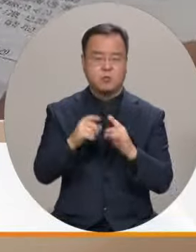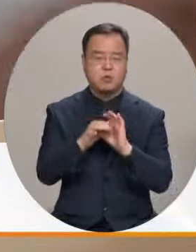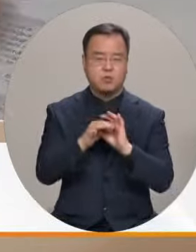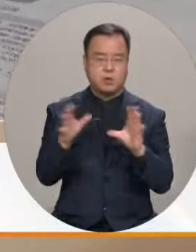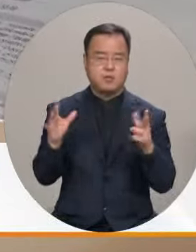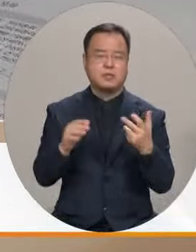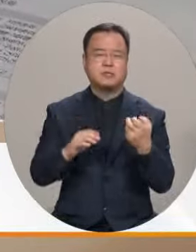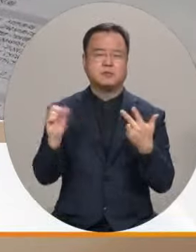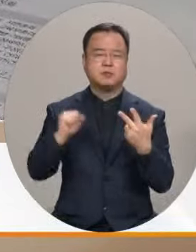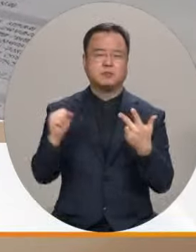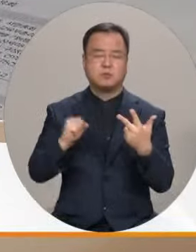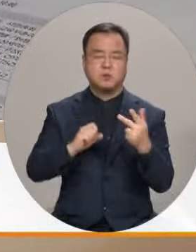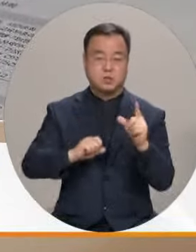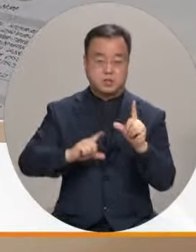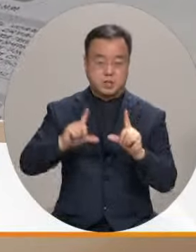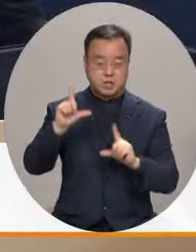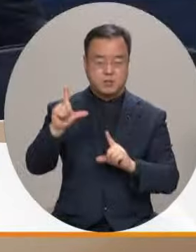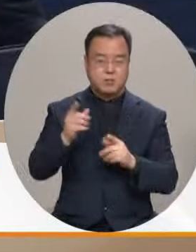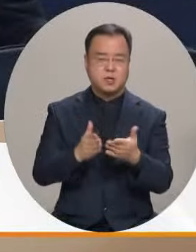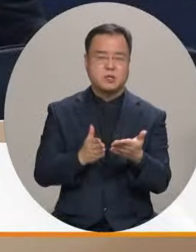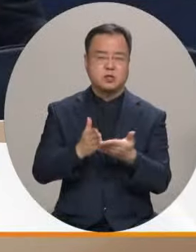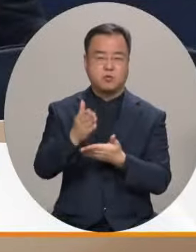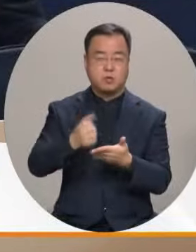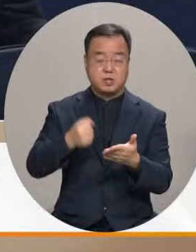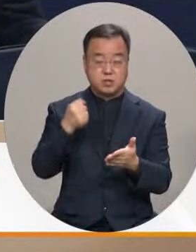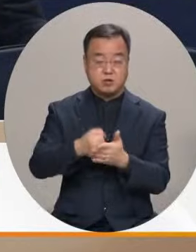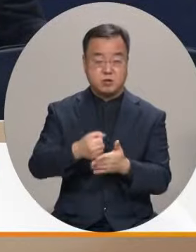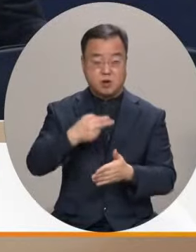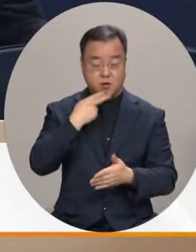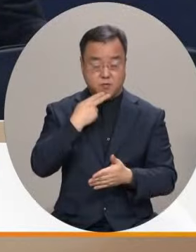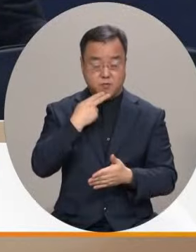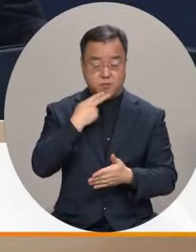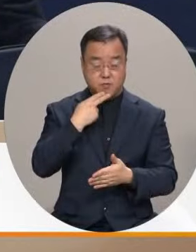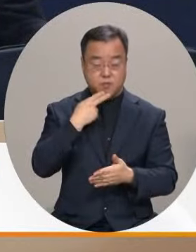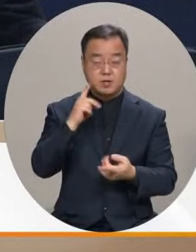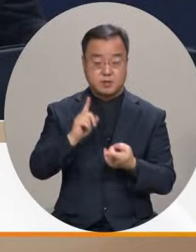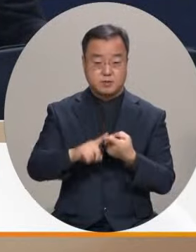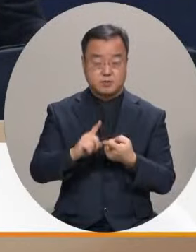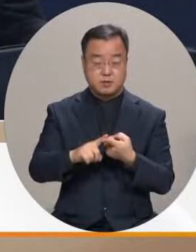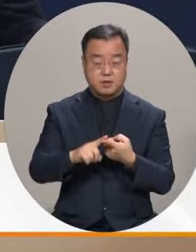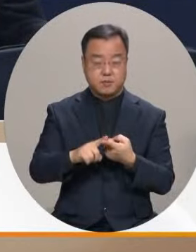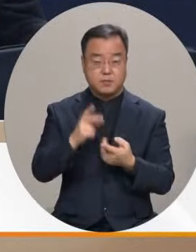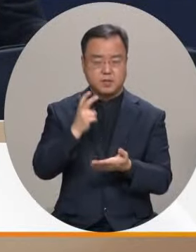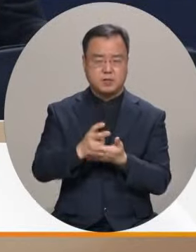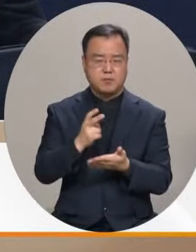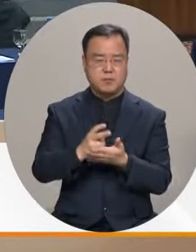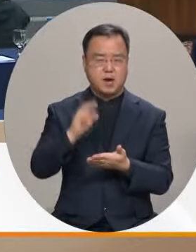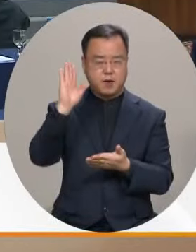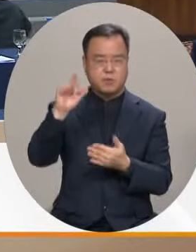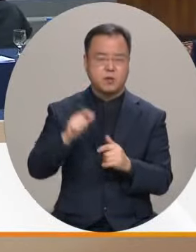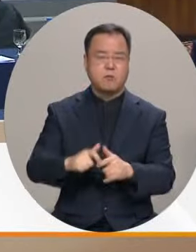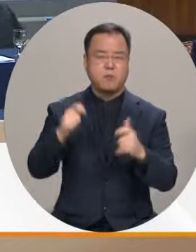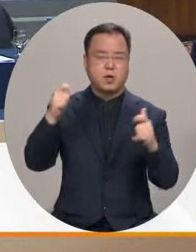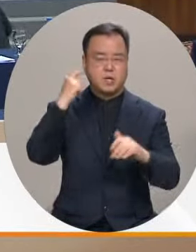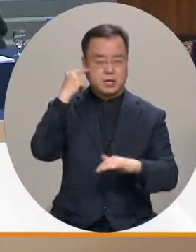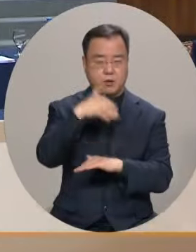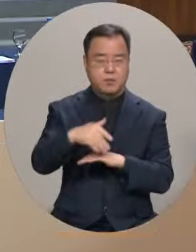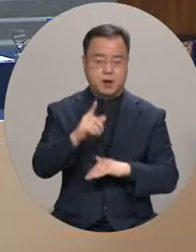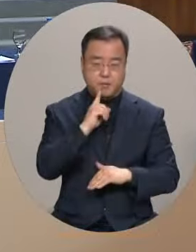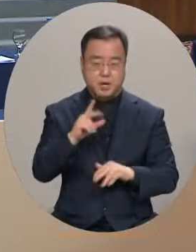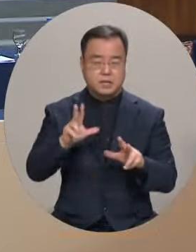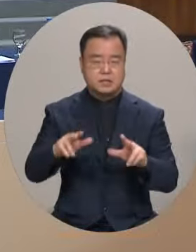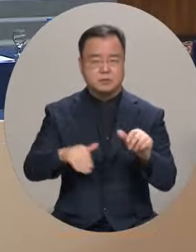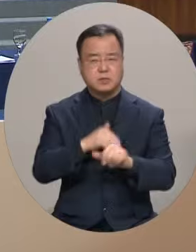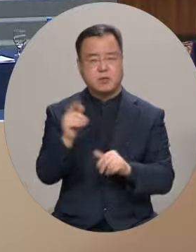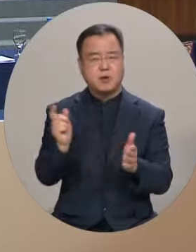대다수가 무전공 선발을 도입을 했거나 앞으로 더 확대할 예정이라고 밝혔는데요 문제는이 속도가 너무 빠르지